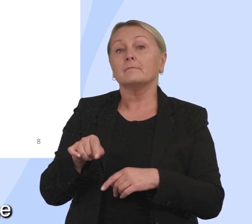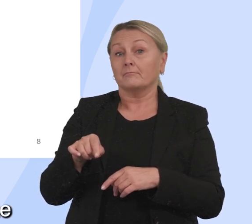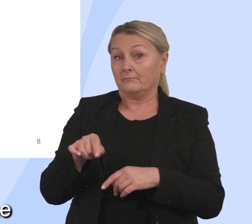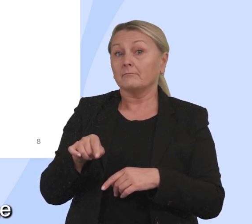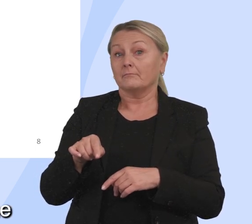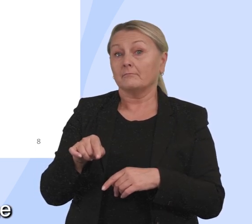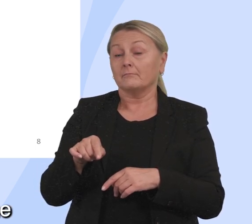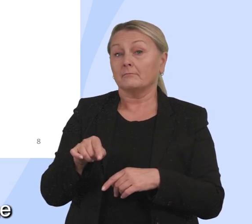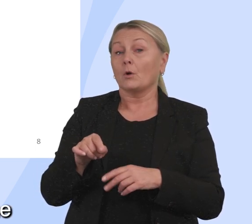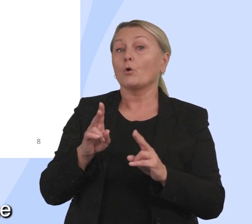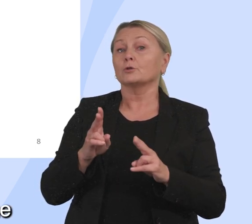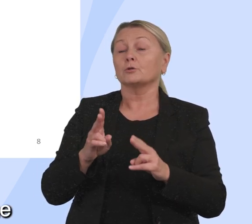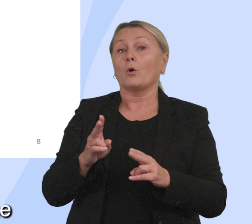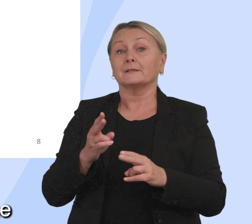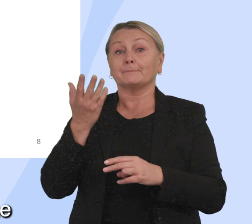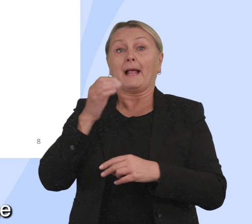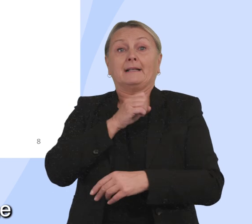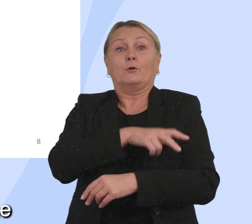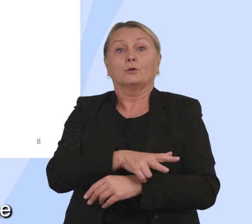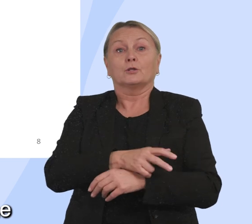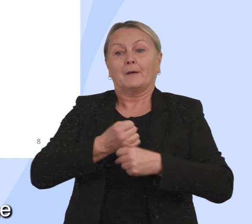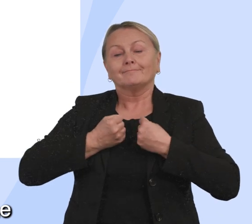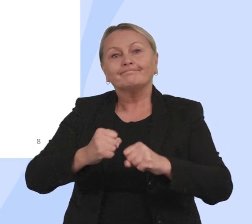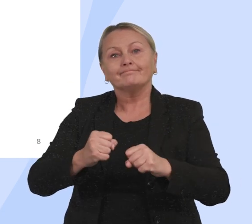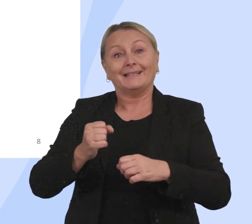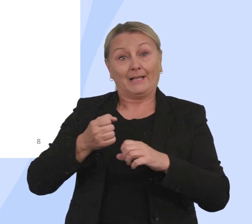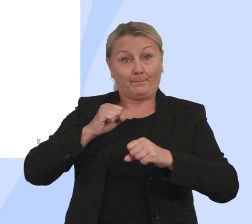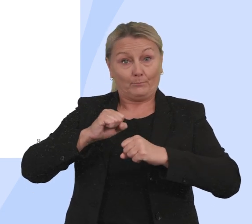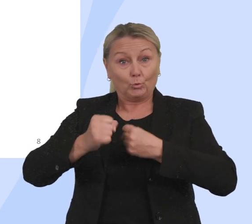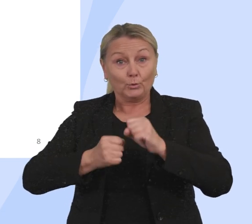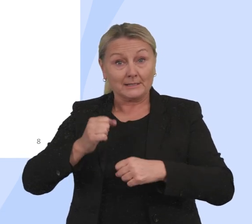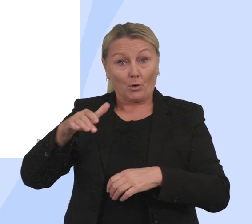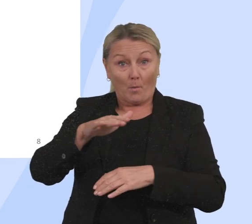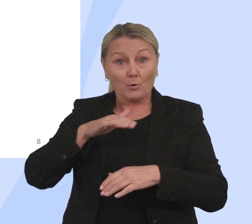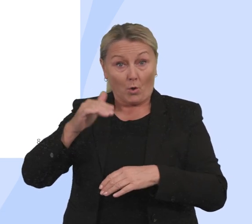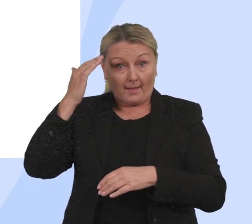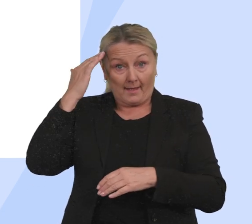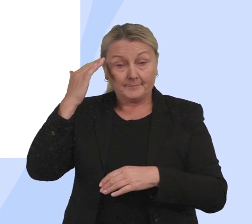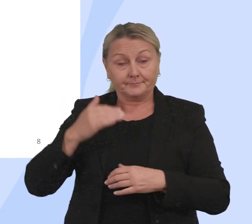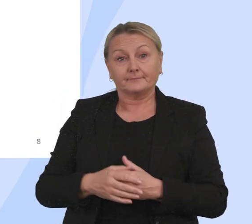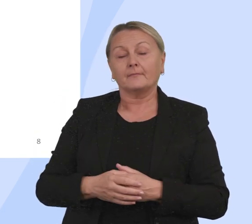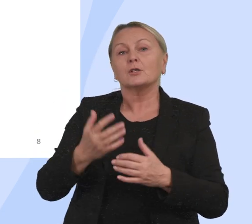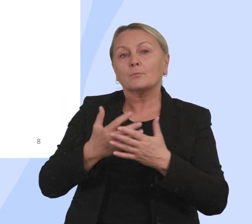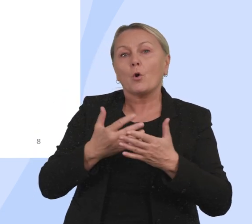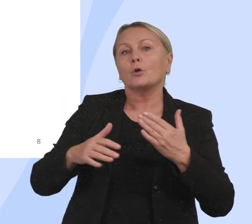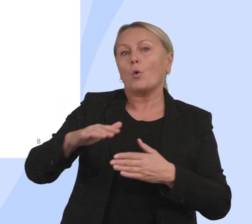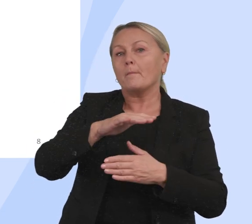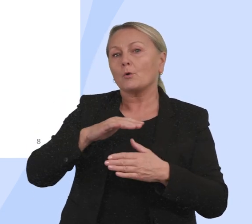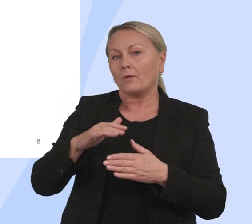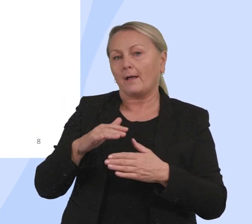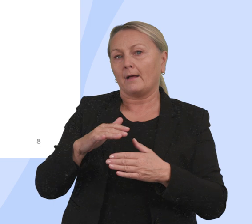lige så meget spejlneuronerne, der er på spil i det igen, det motoriske område, sprogligt område i forhold til det er et sprogligt udtryk, jeg